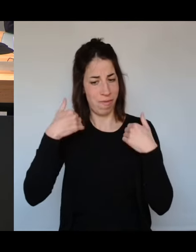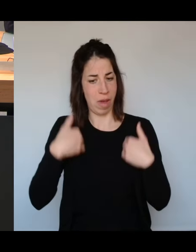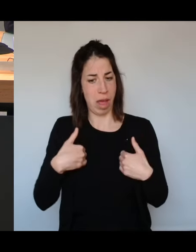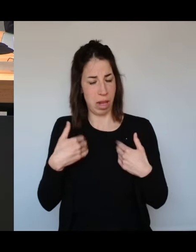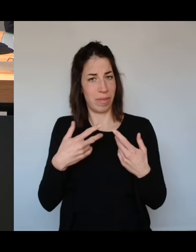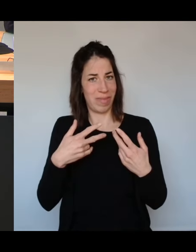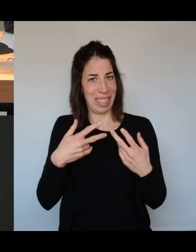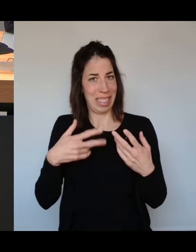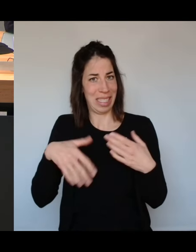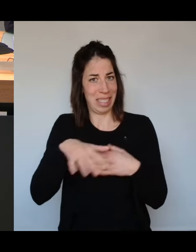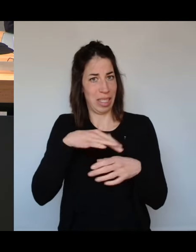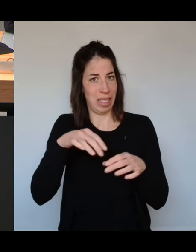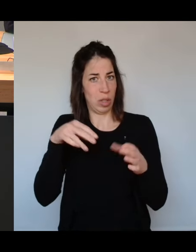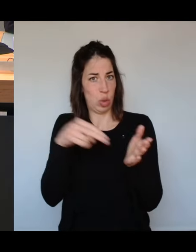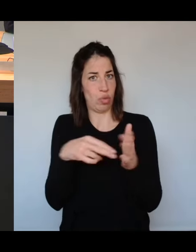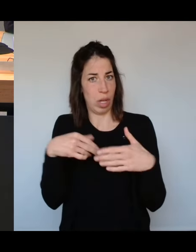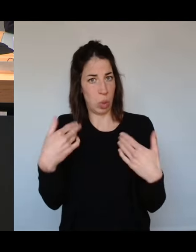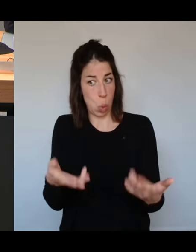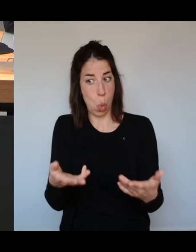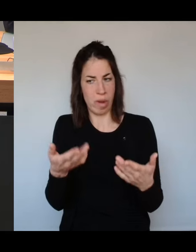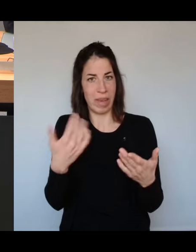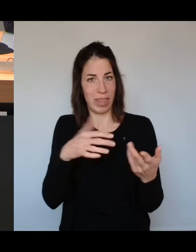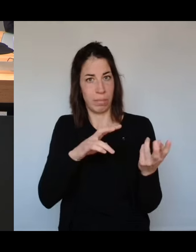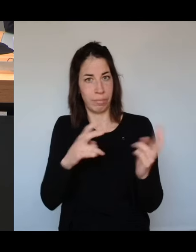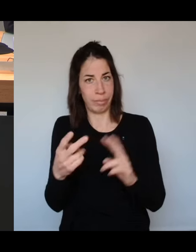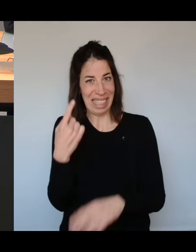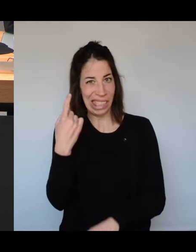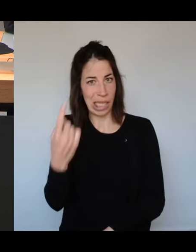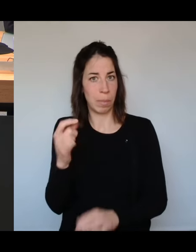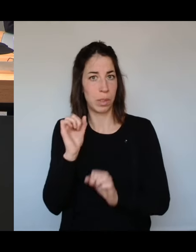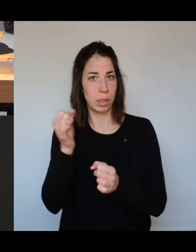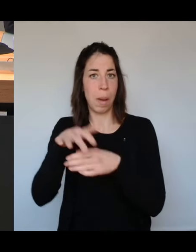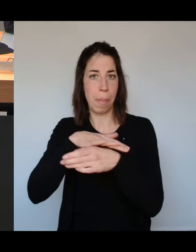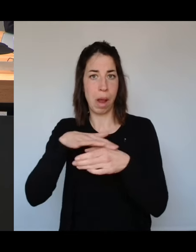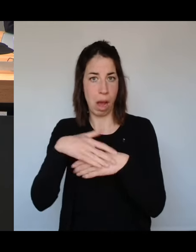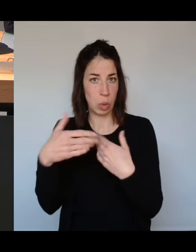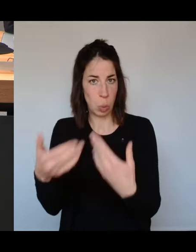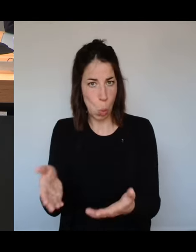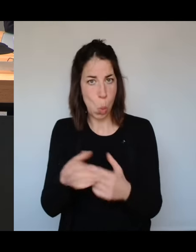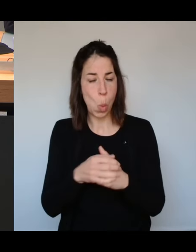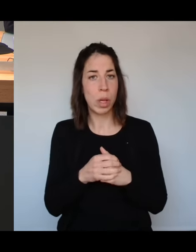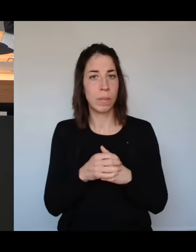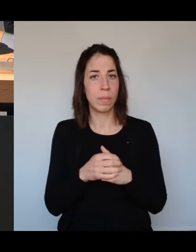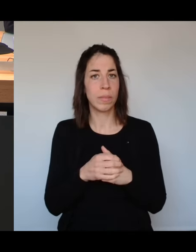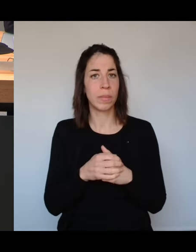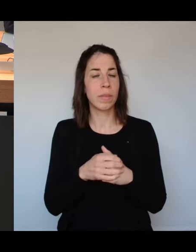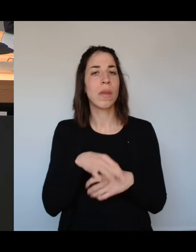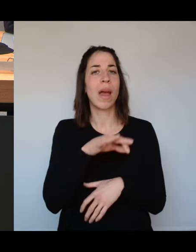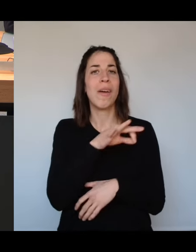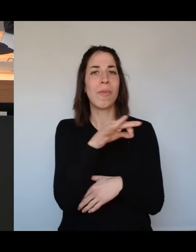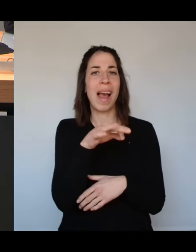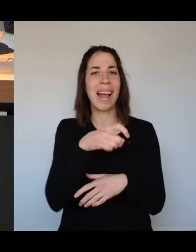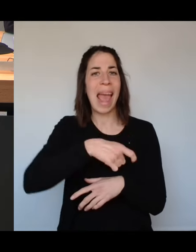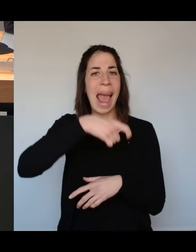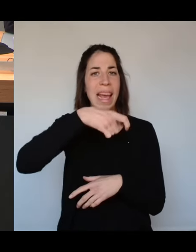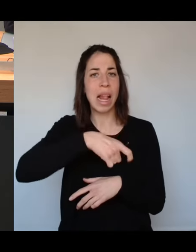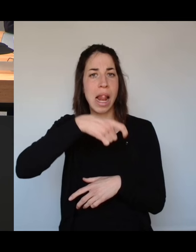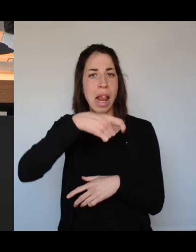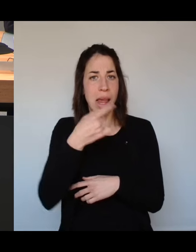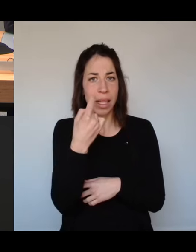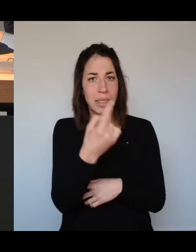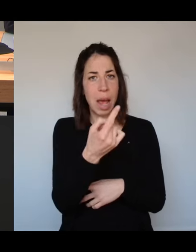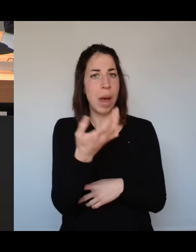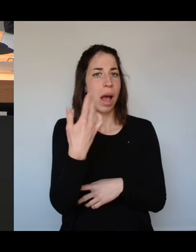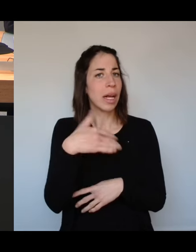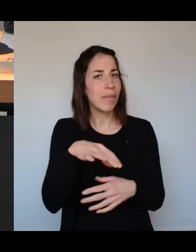Und ich habe auch anders in Erinnerung, als dass Frank Henkel erfolgreich das Problem durch Nulltoleranz gelöst hätte und dann